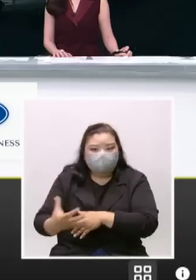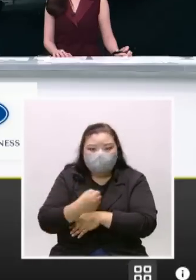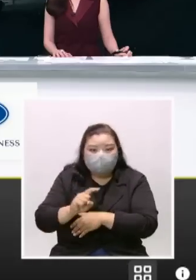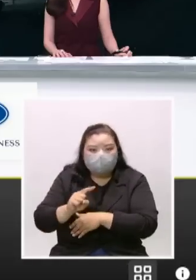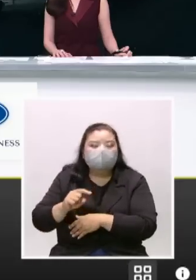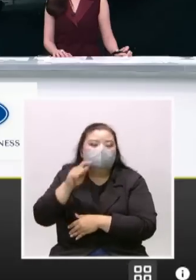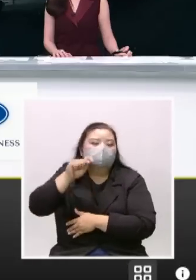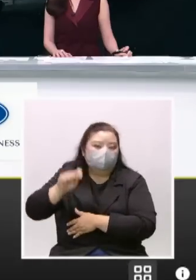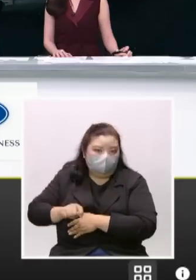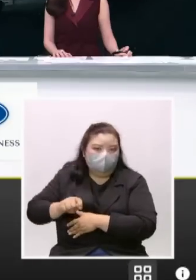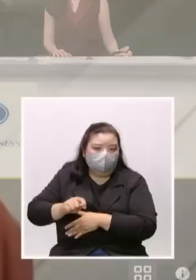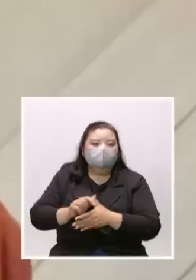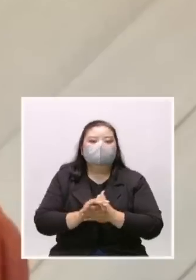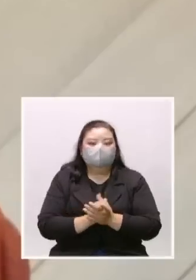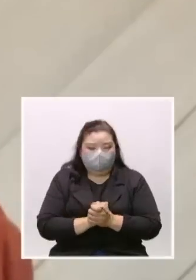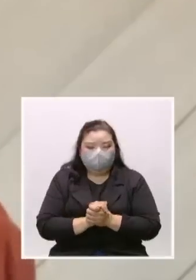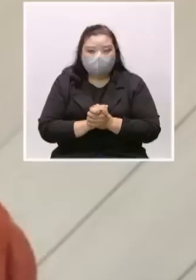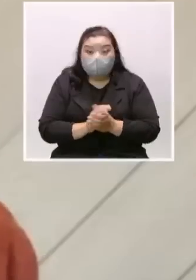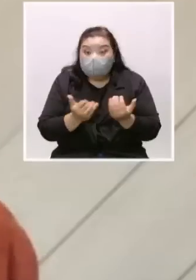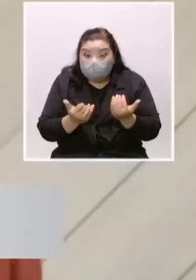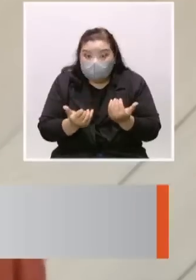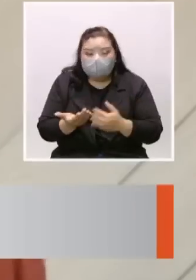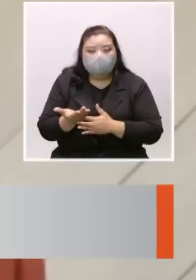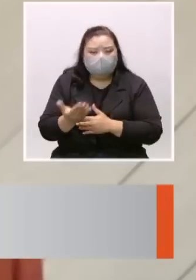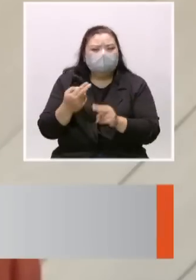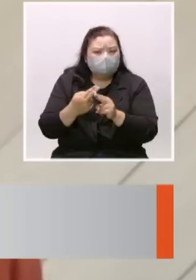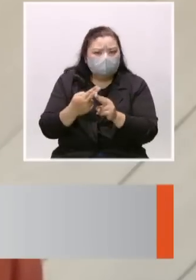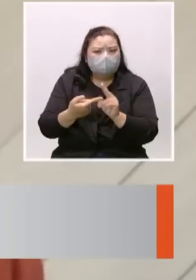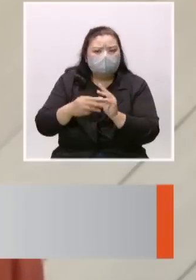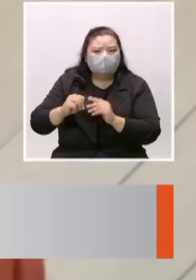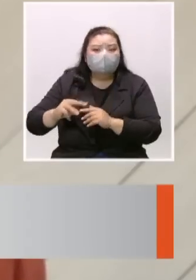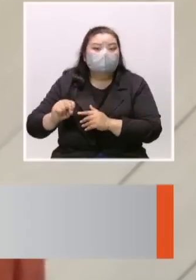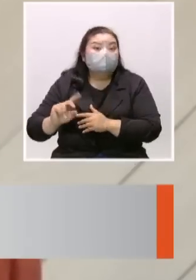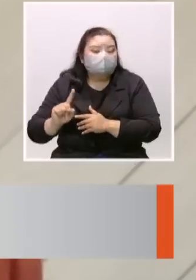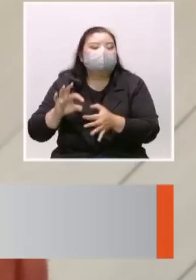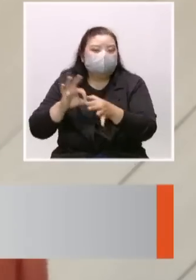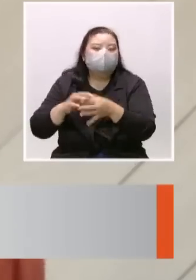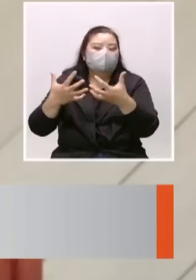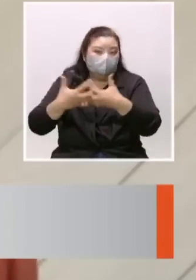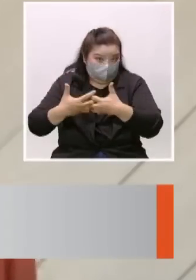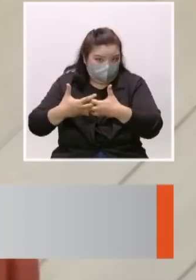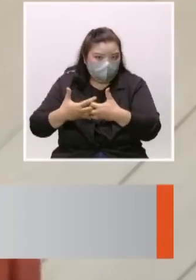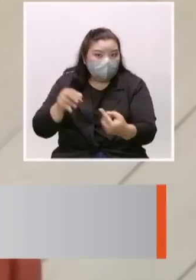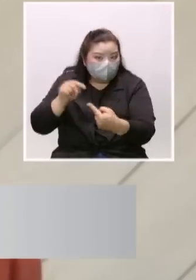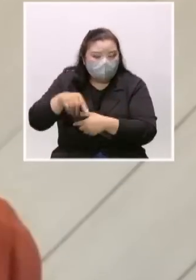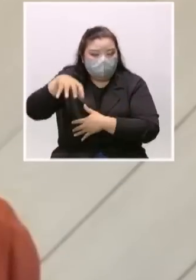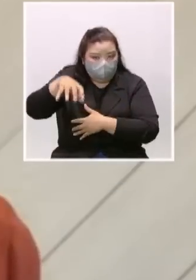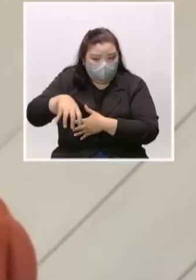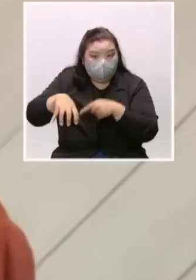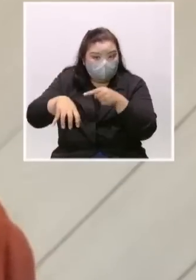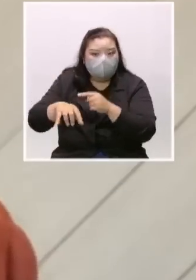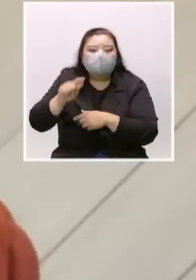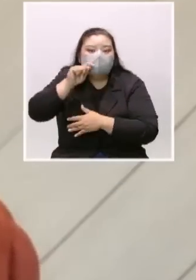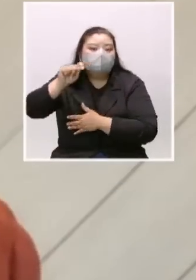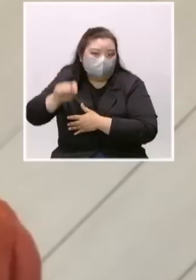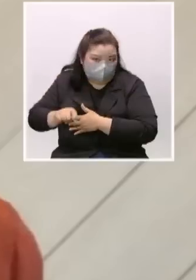ค่ะเกิดค่ะคุผชมคะ Severodonets เป็เมองอสาหกรรมทสำคัญของแว้น Luhans นะคะอยู่ในพรมิภาคดอนบาส